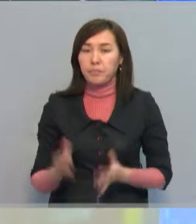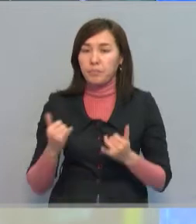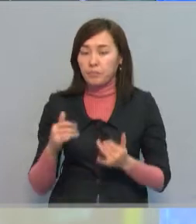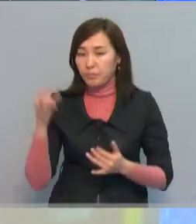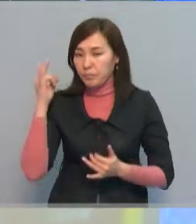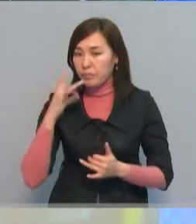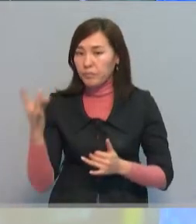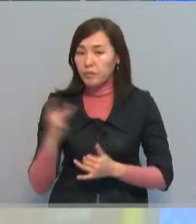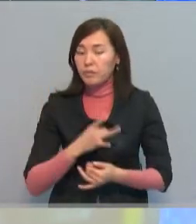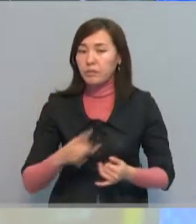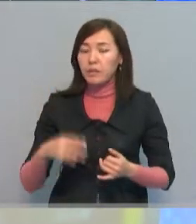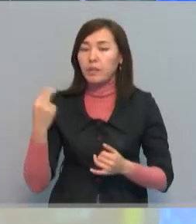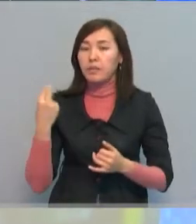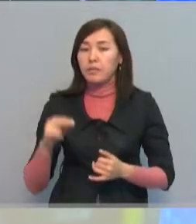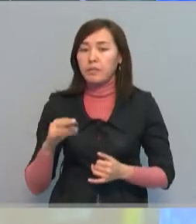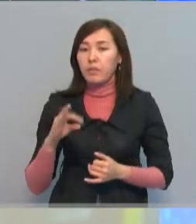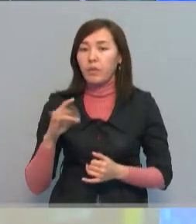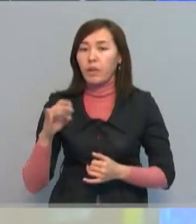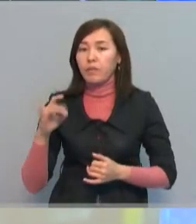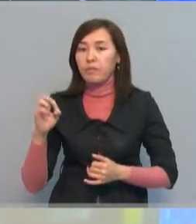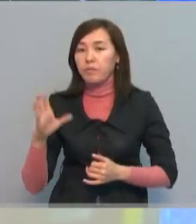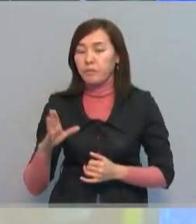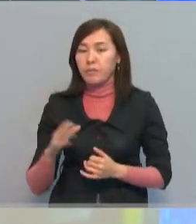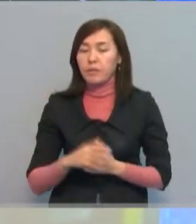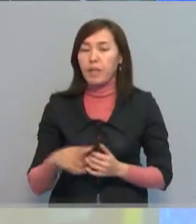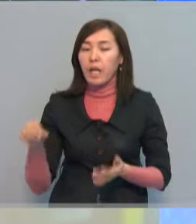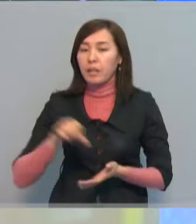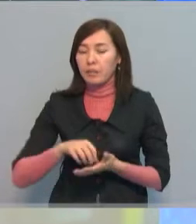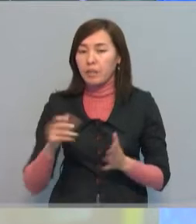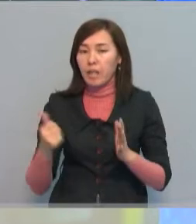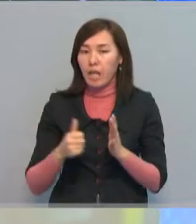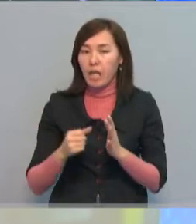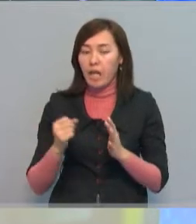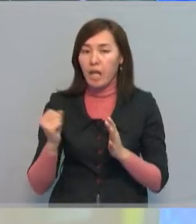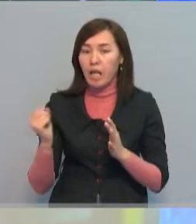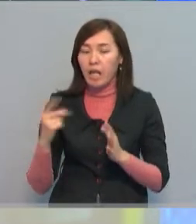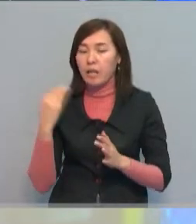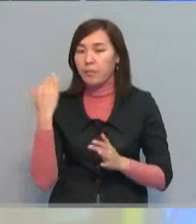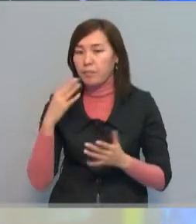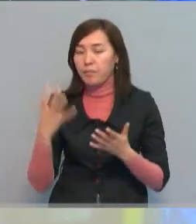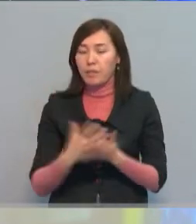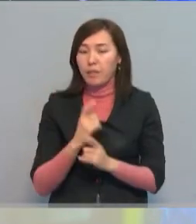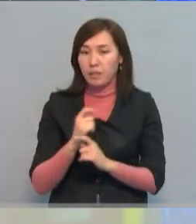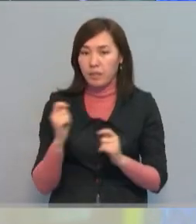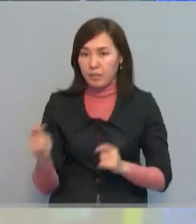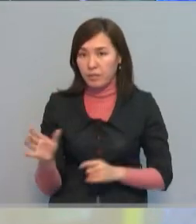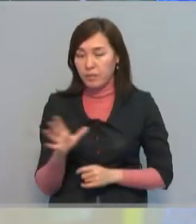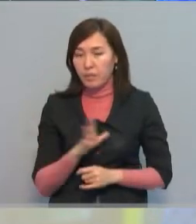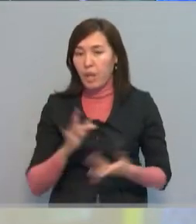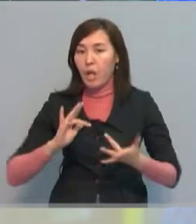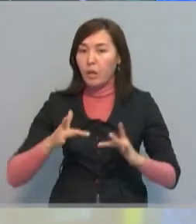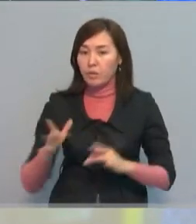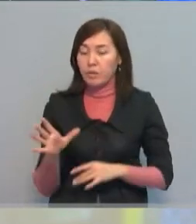Бүгін Қазақстан Республикасының президенті Қасым Жомарт Тоқаевтың қатысуымен «Алтын сапа» сыйлығының жеңімпаздарын марапаттау рәсімі